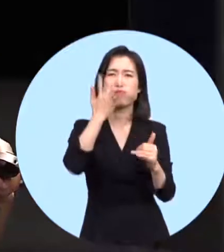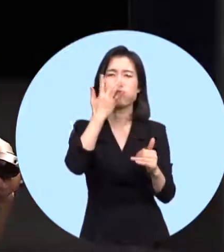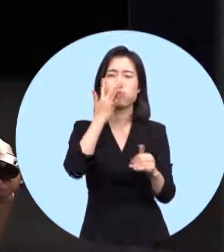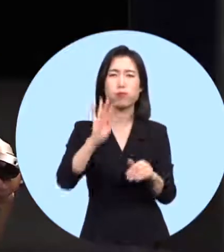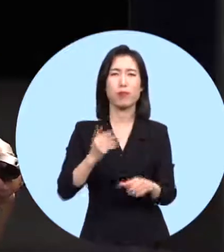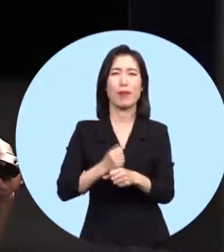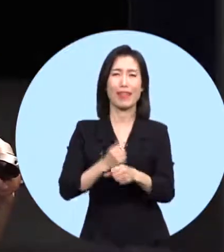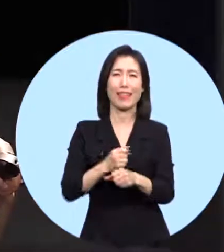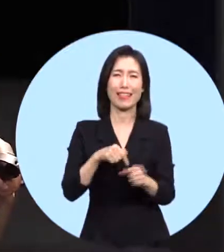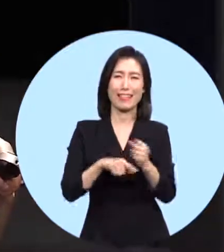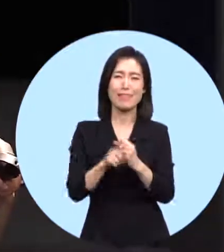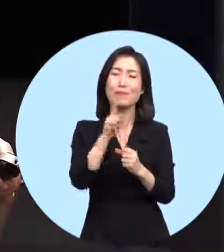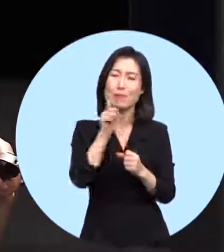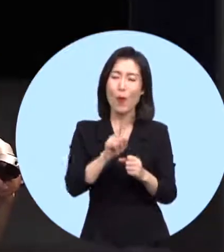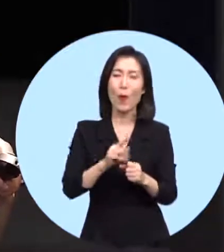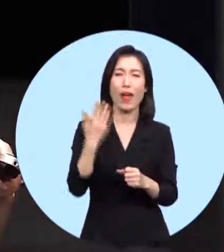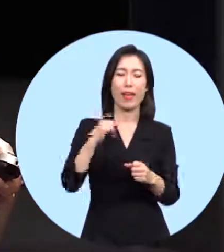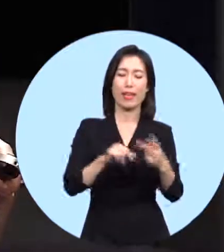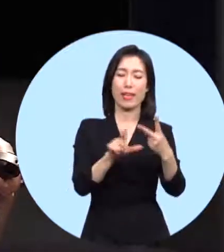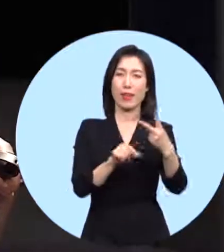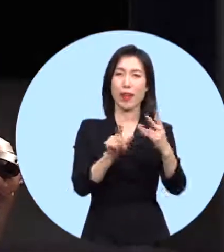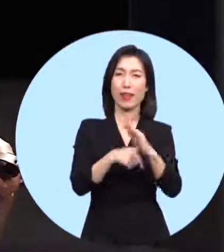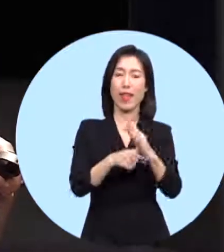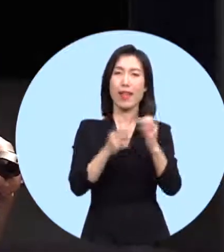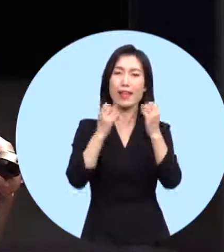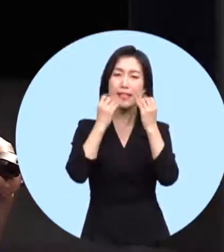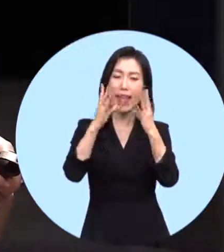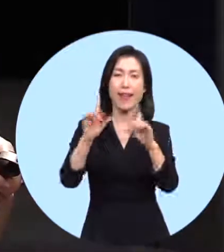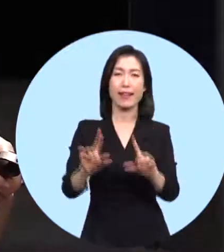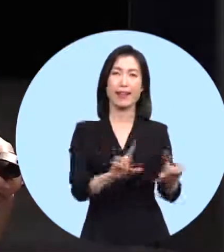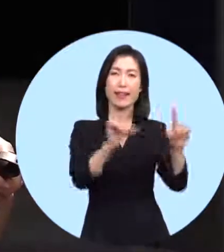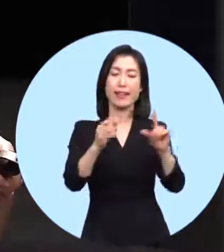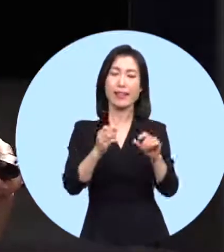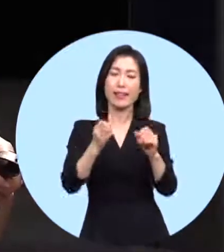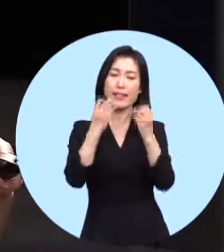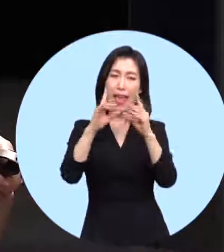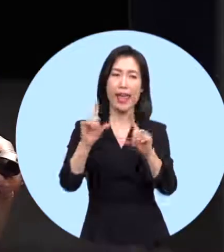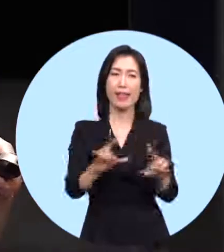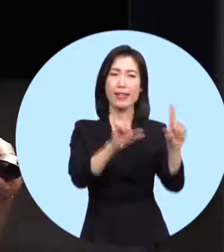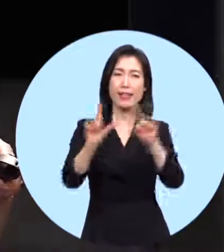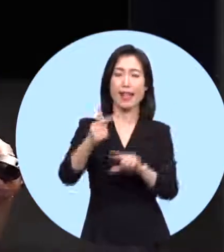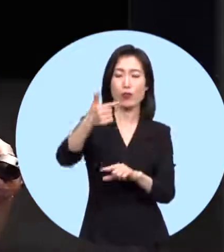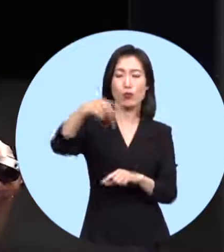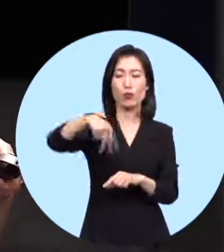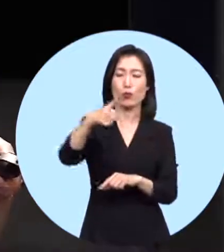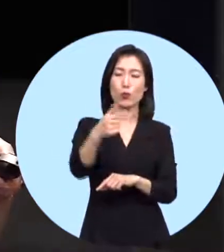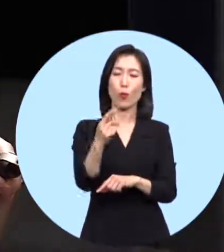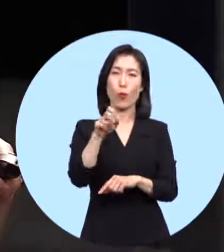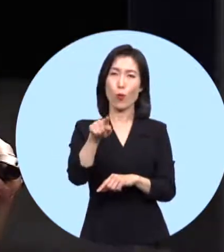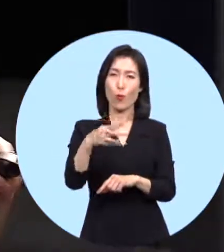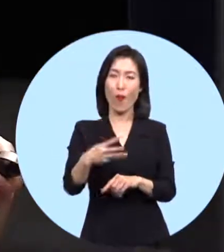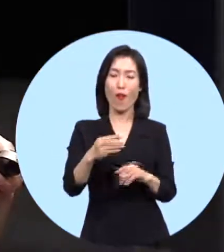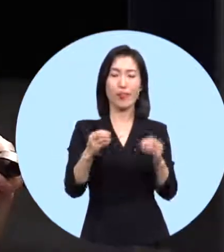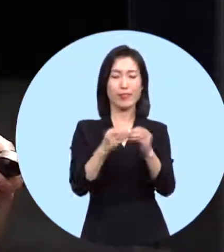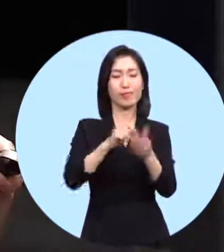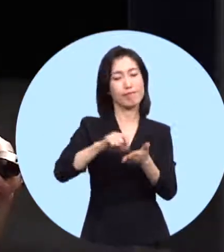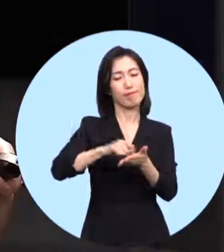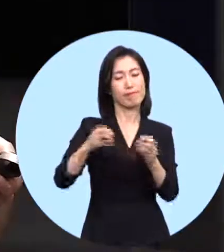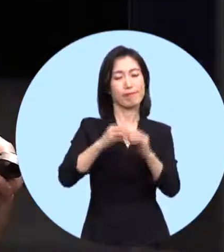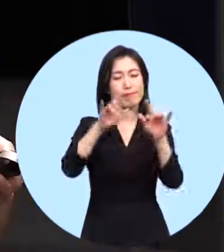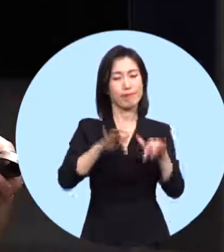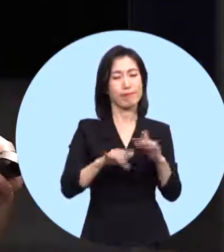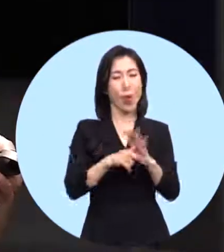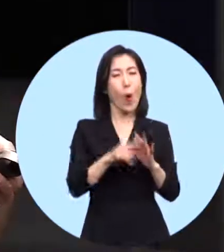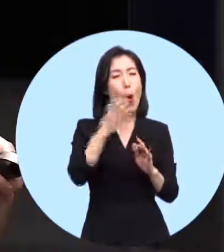처음에 제가 2월 달에 뉴노멀을 가지고 쓸 때는 좀 참신하더니 연말에 보니까